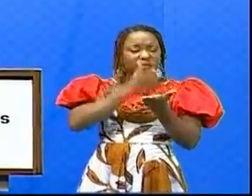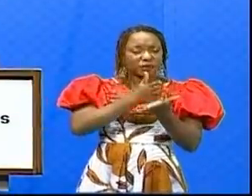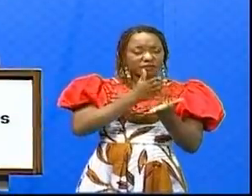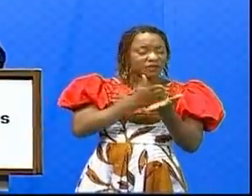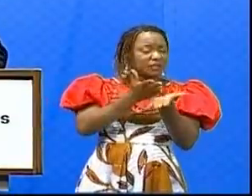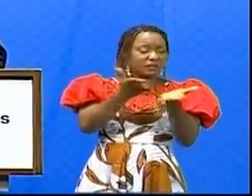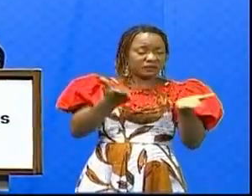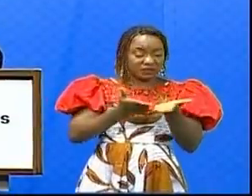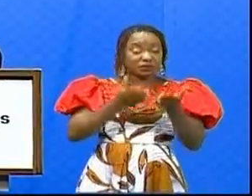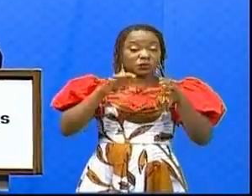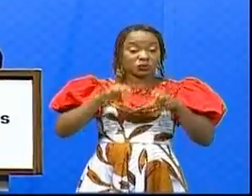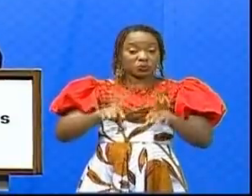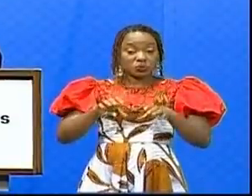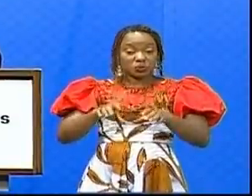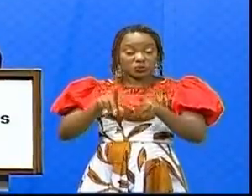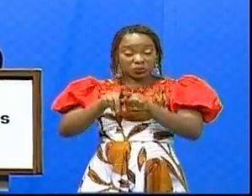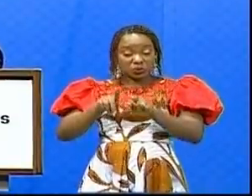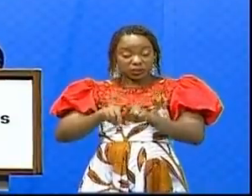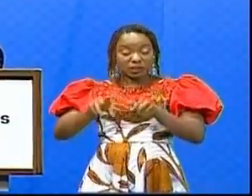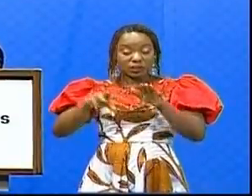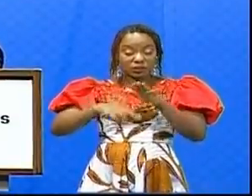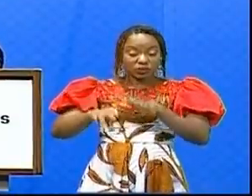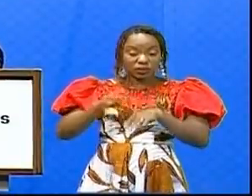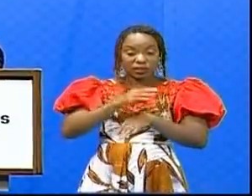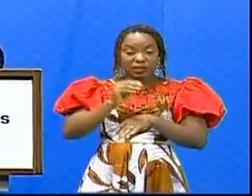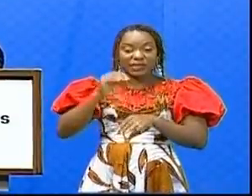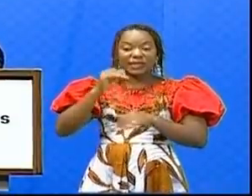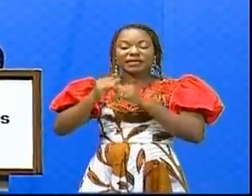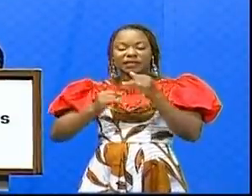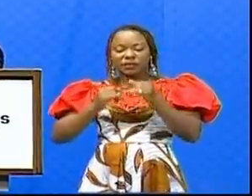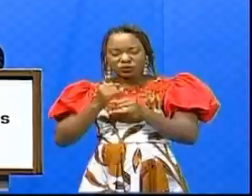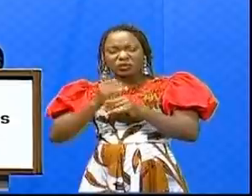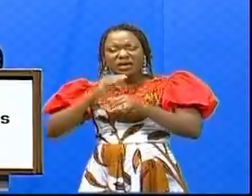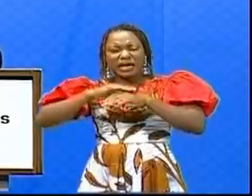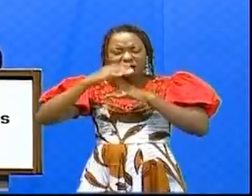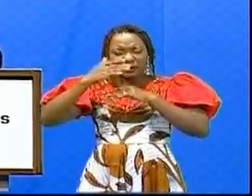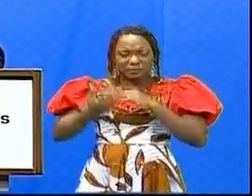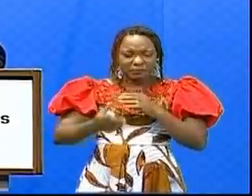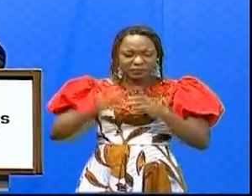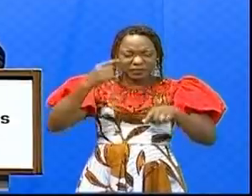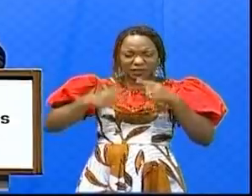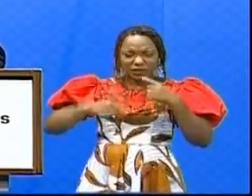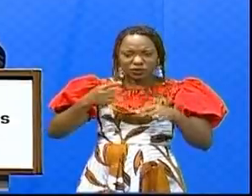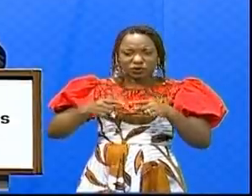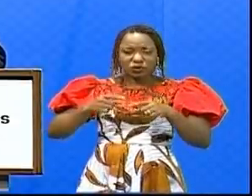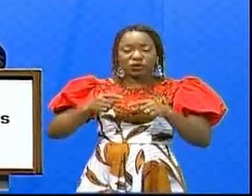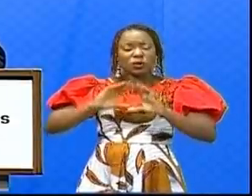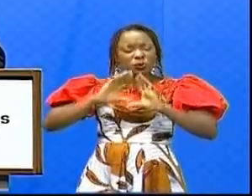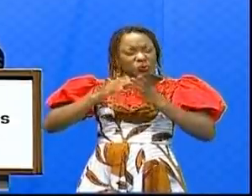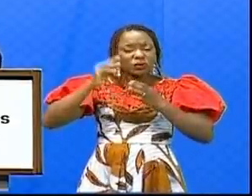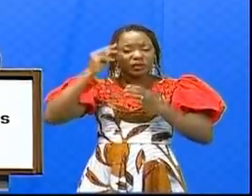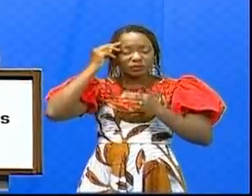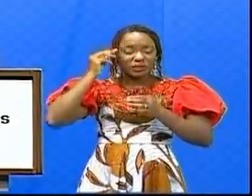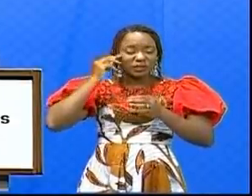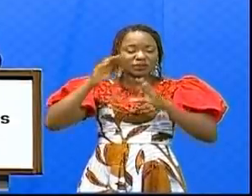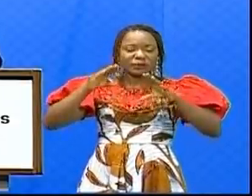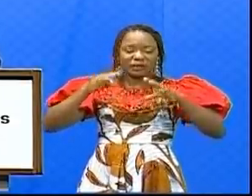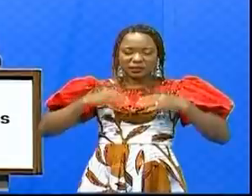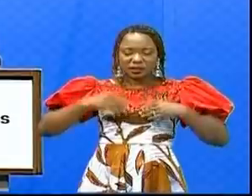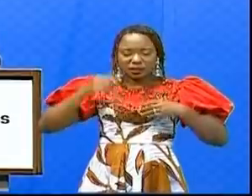domestique, régional et international. Après débat et délibération, le Conseil a adopté ces